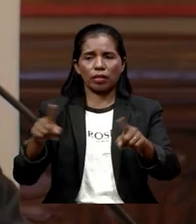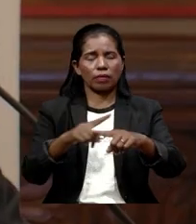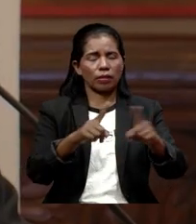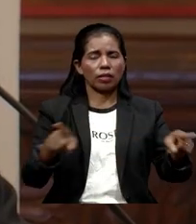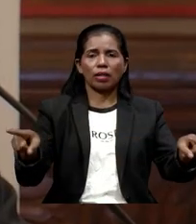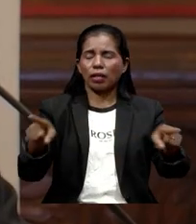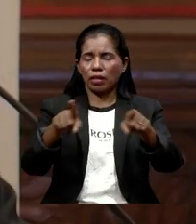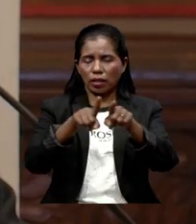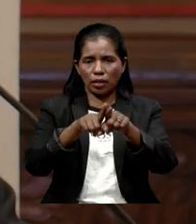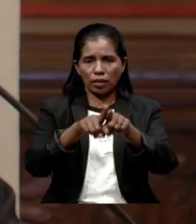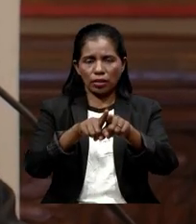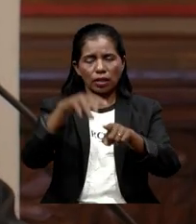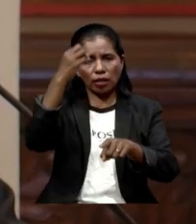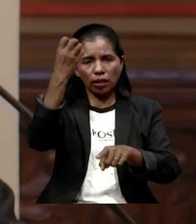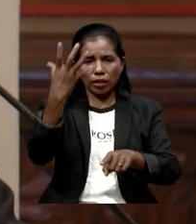anugerah,